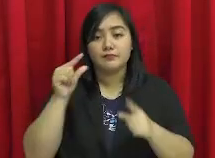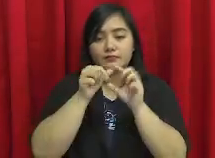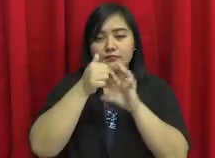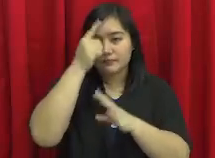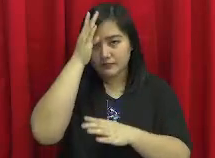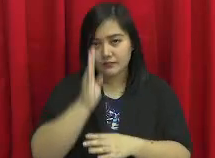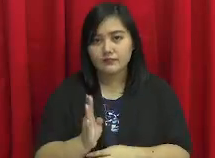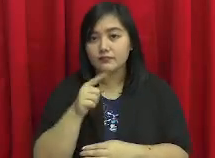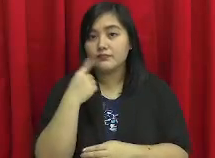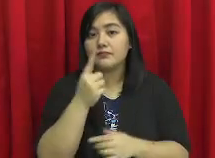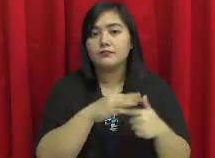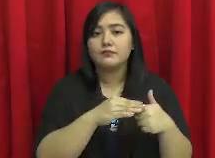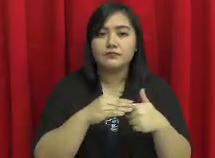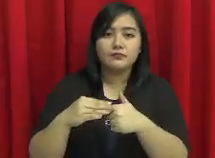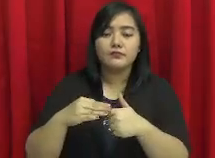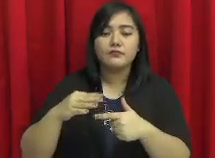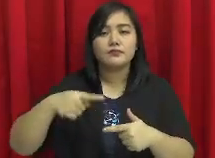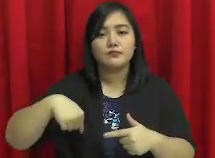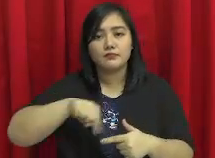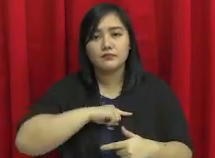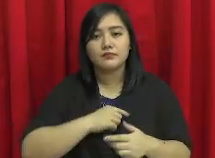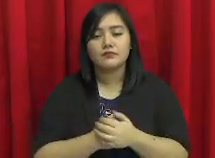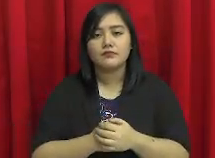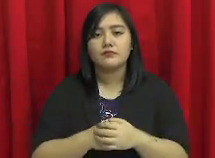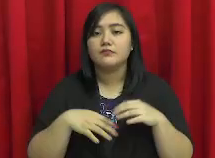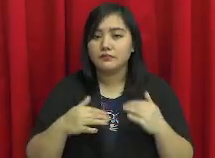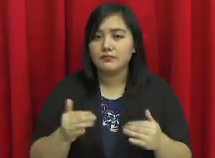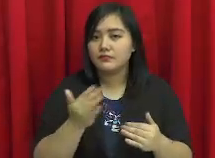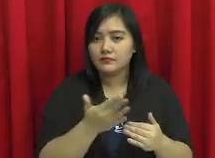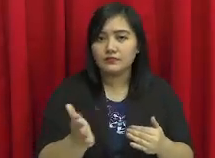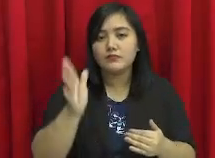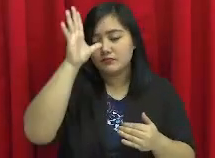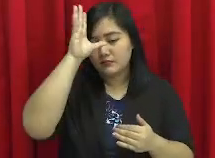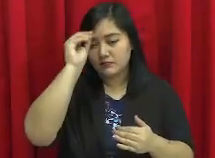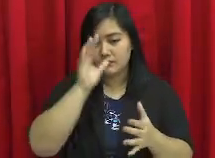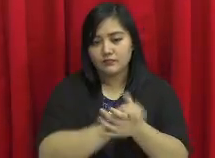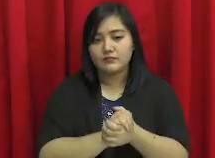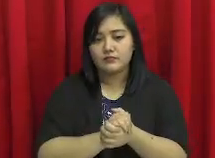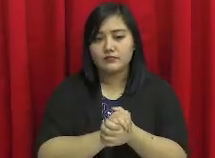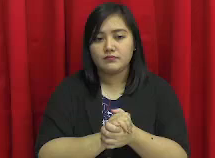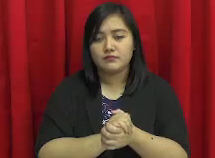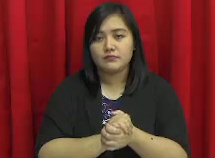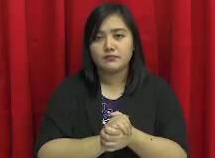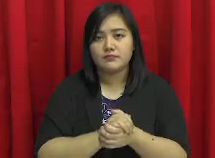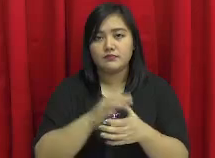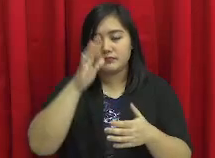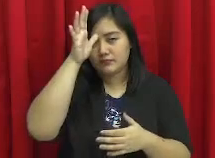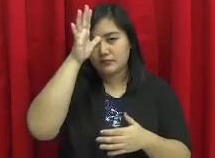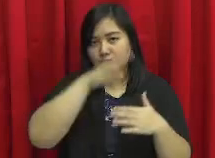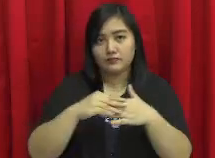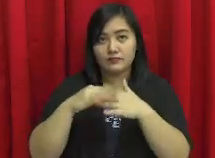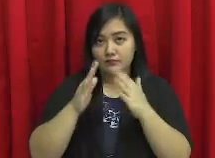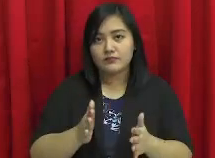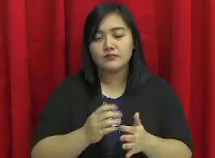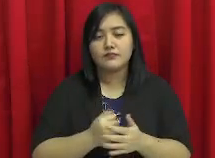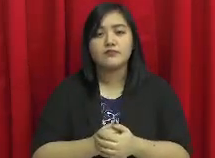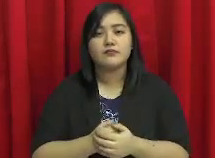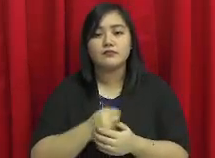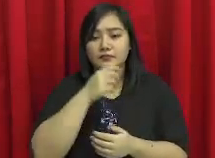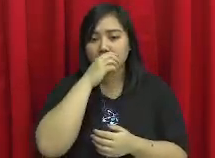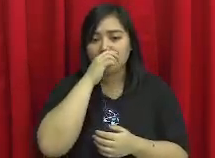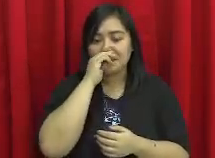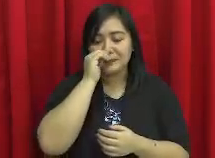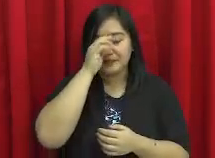magagabay sa atin, tayong leader, alright, meron ng ganito nangyari sa unang pamilya pa lang, malabo bang mangyari sa pamilya mo, kapatid? Sige